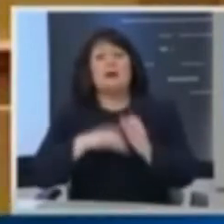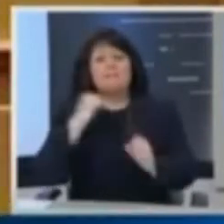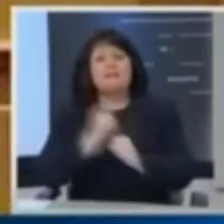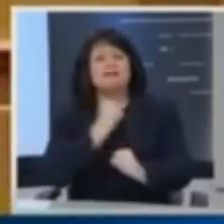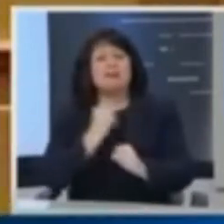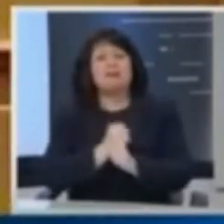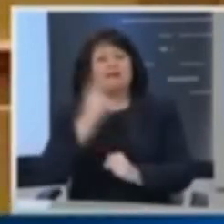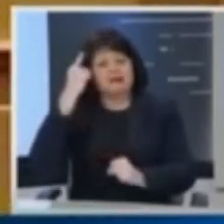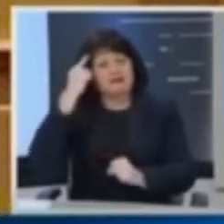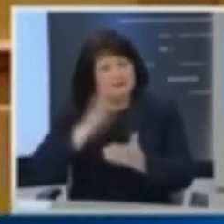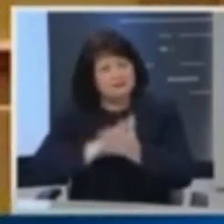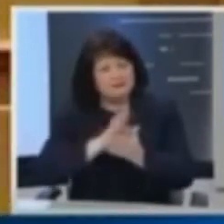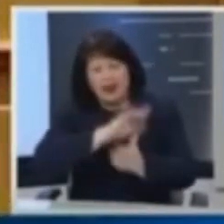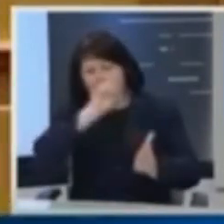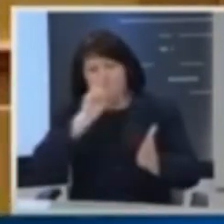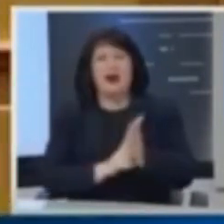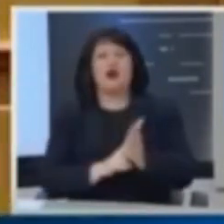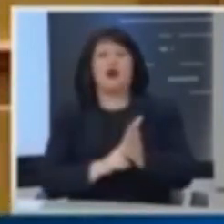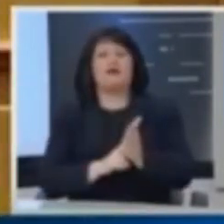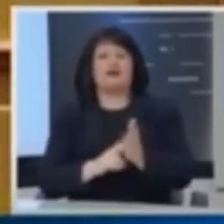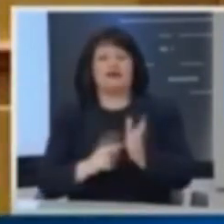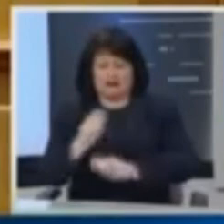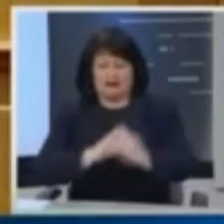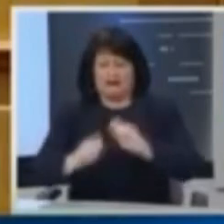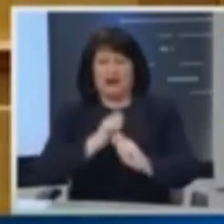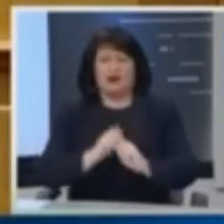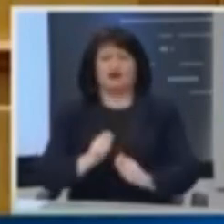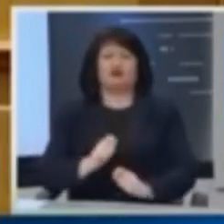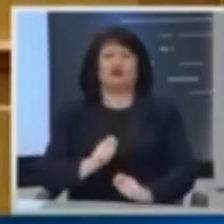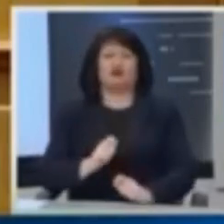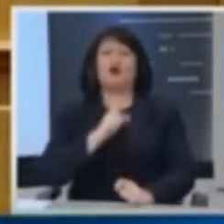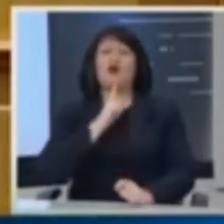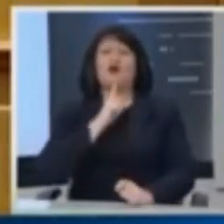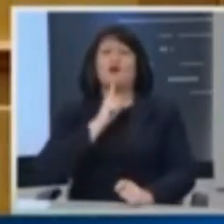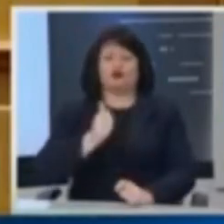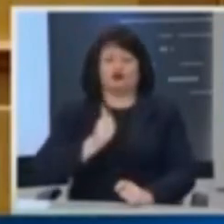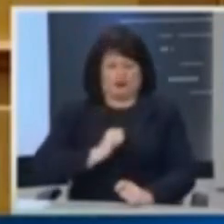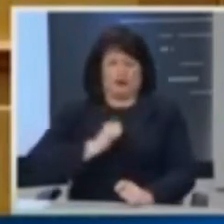απαγορεύετε τη δυνατότητα να δημιουργηθεί ένα πανεπιστήμιο στο Κολάμπια στην Ελλάδα?